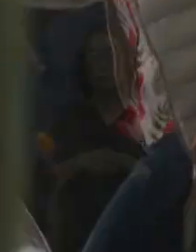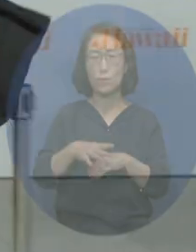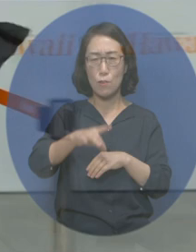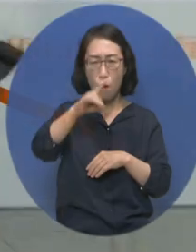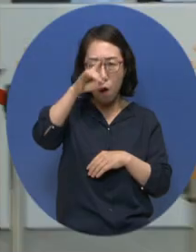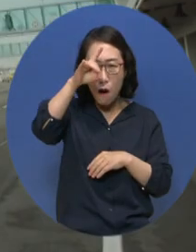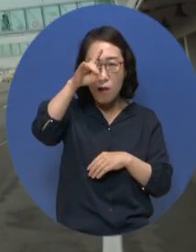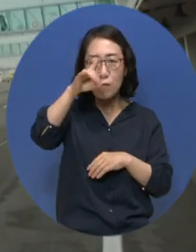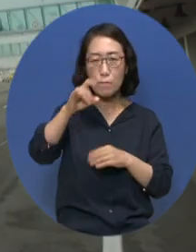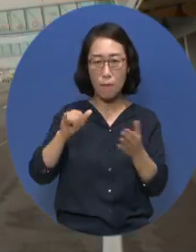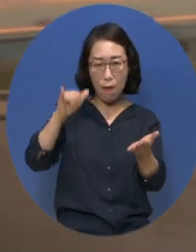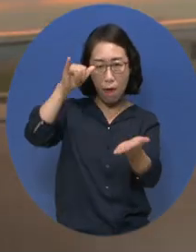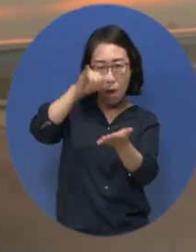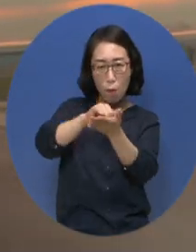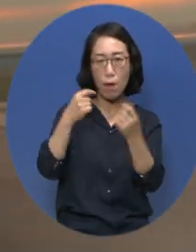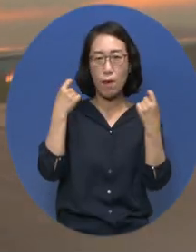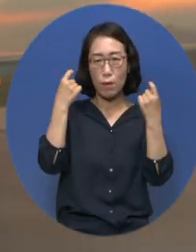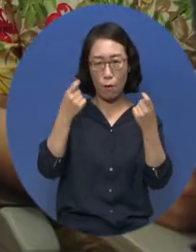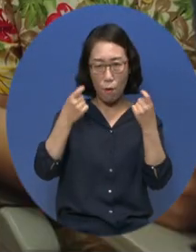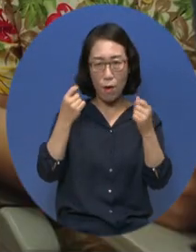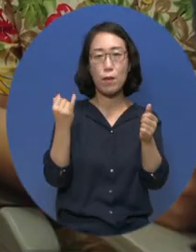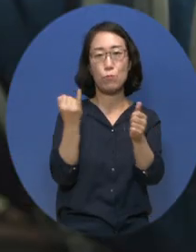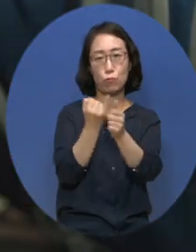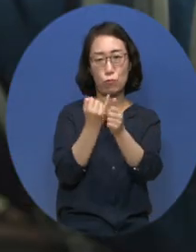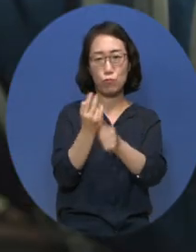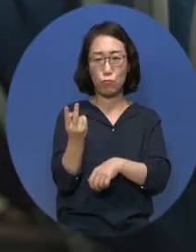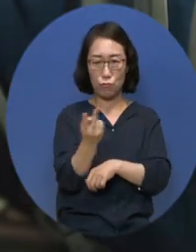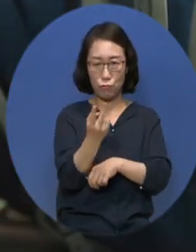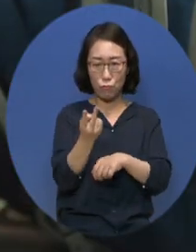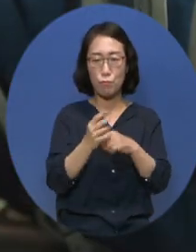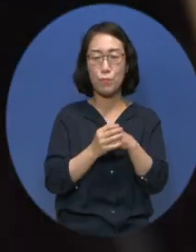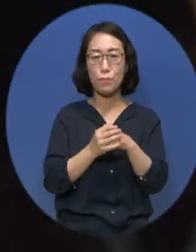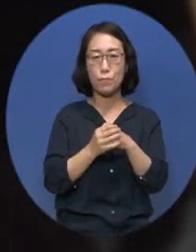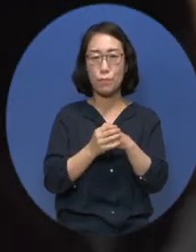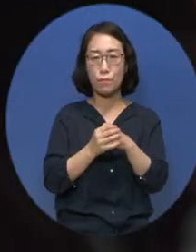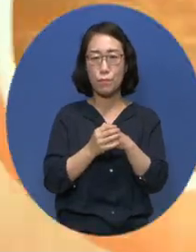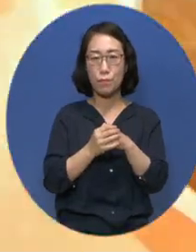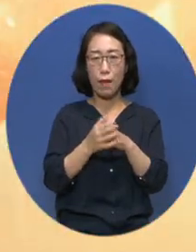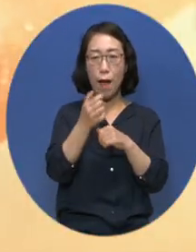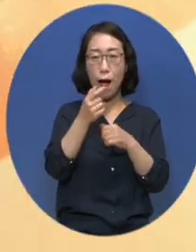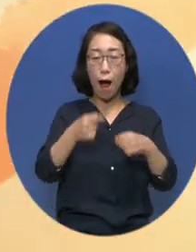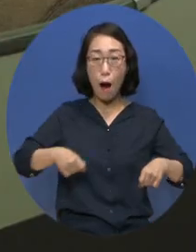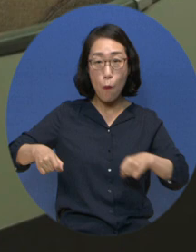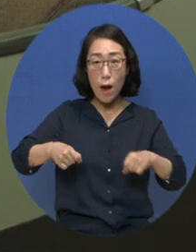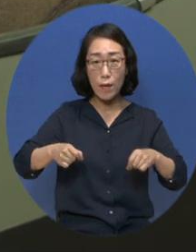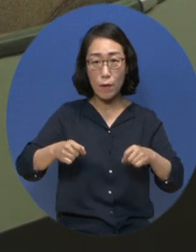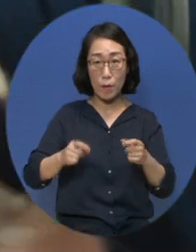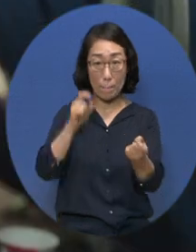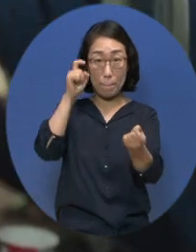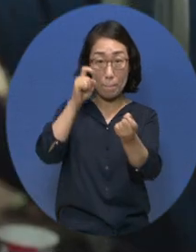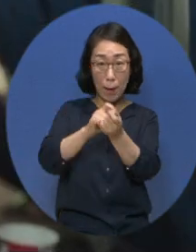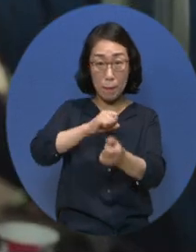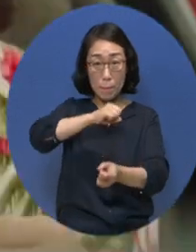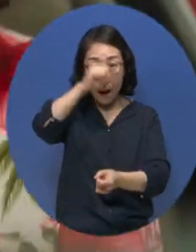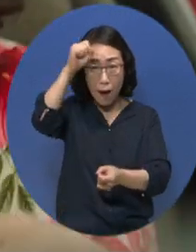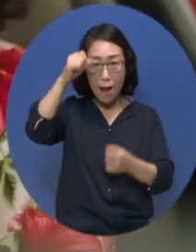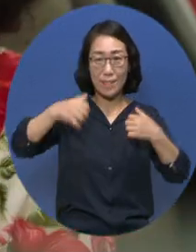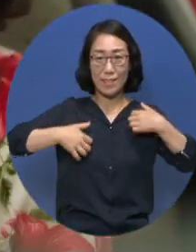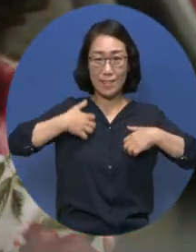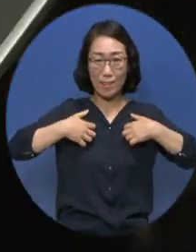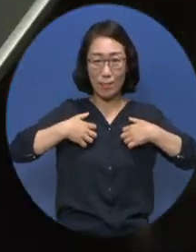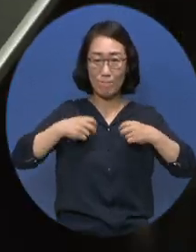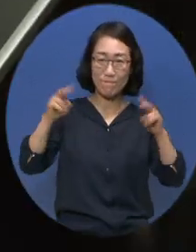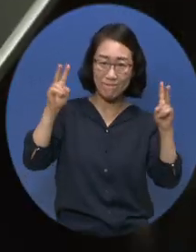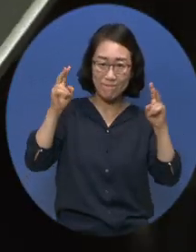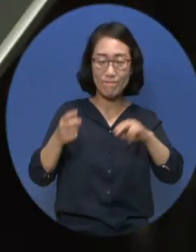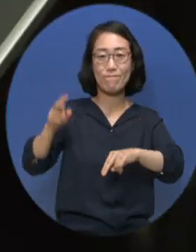난생 처음 해외여행을 가게 된 미영과 석환. 하와이 여행에 당첨돼 즐거운 마음으로 비행기에